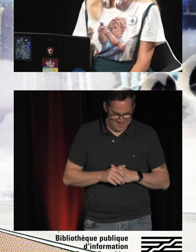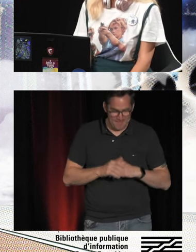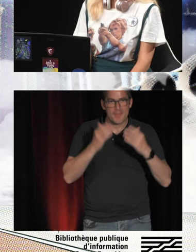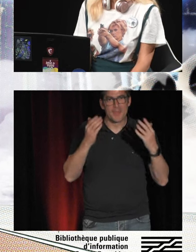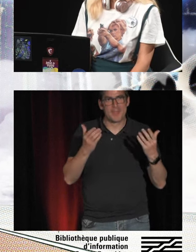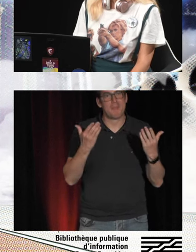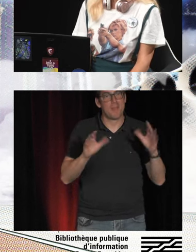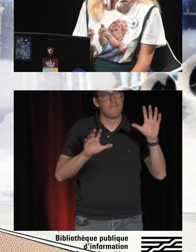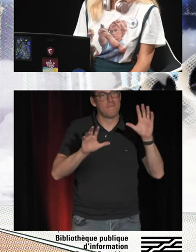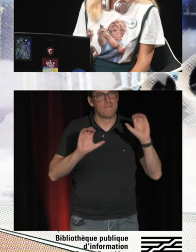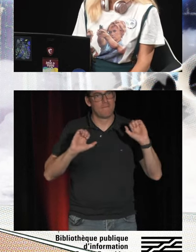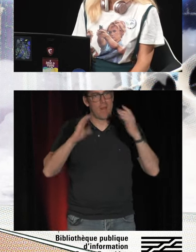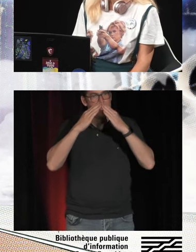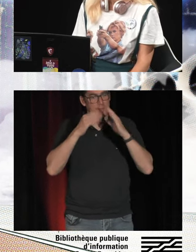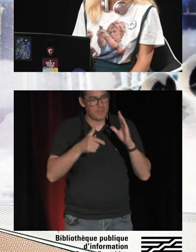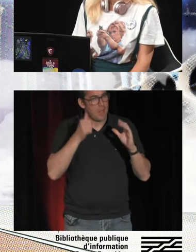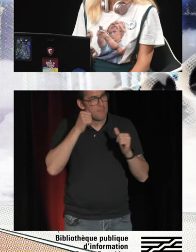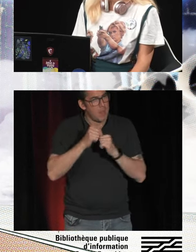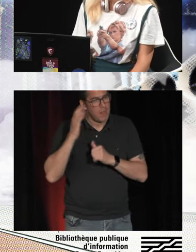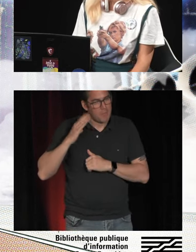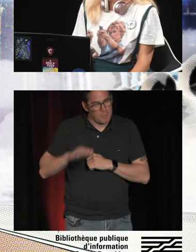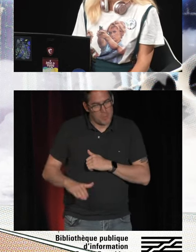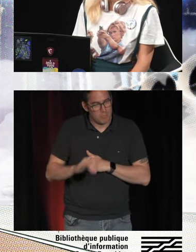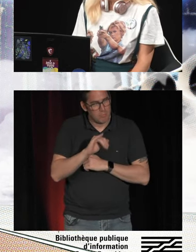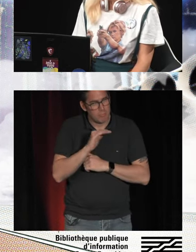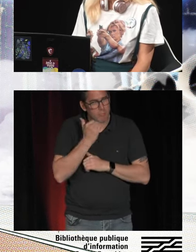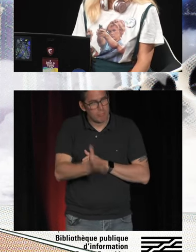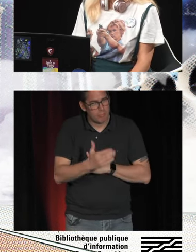Nous voici à la falaise. Donc ça, c'est le niveau que j'ai jamais réussi à passer quand j'étais petite.